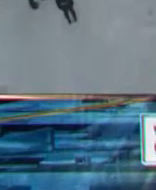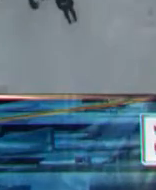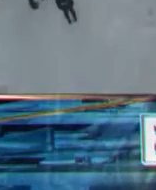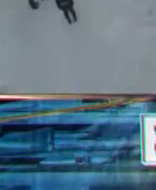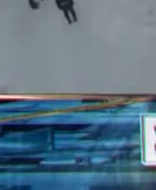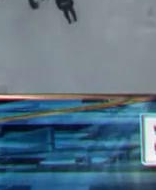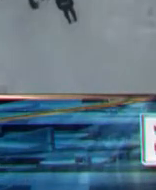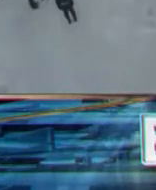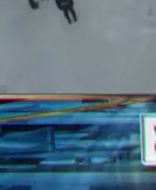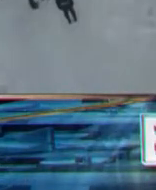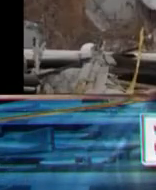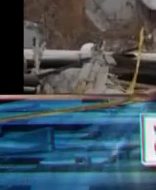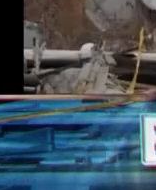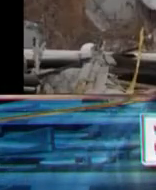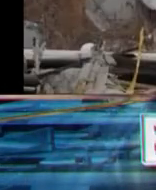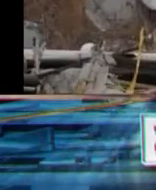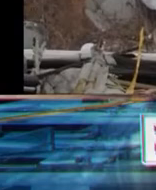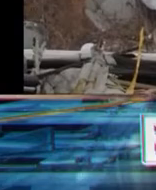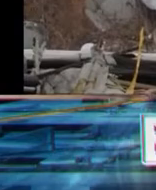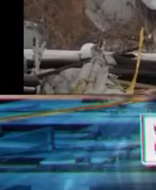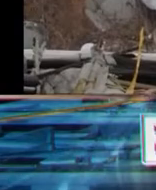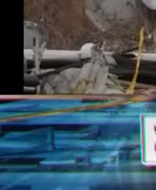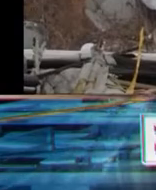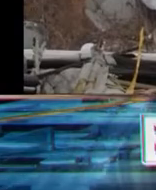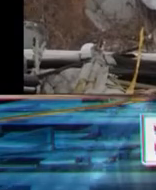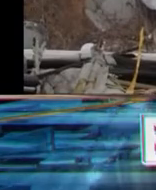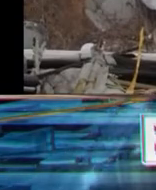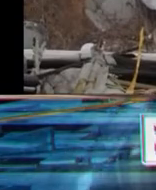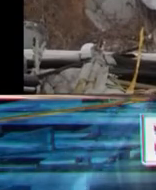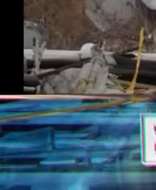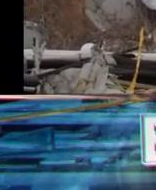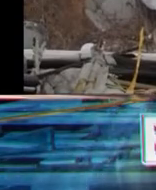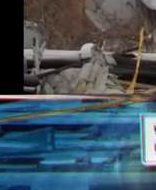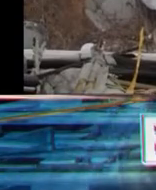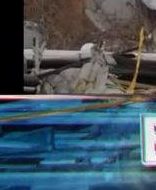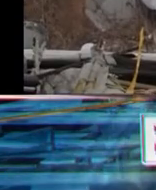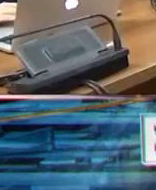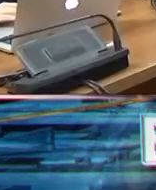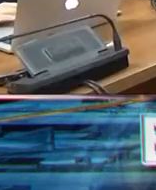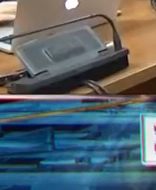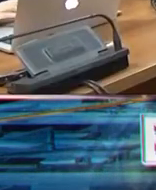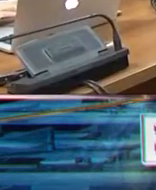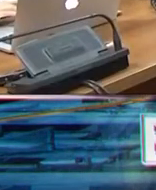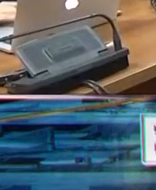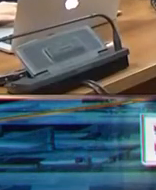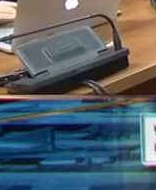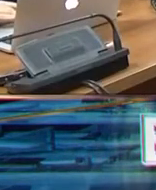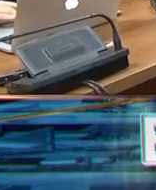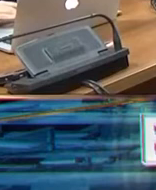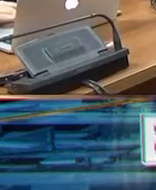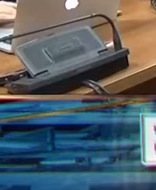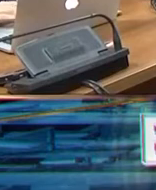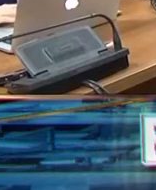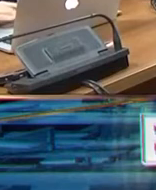Апатқа себеп анықталды. Фоккер 100 ұшағының құлауына қанаттарының тазаланбауы себеп болыпты. Бүгін хронологиялық мәліметпен қара